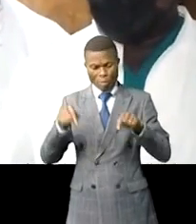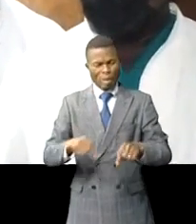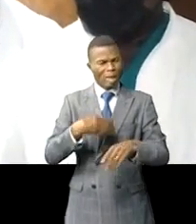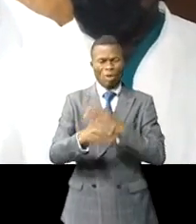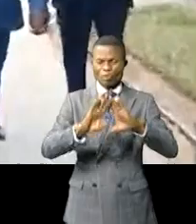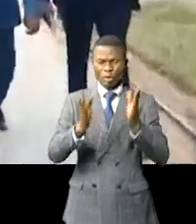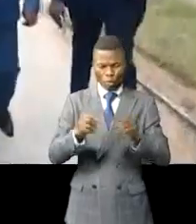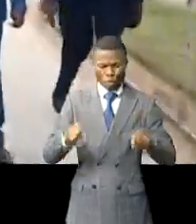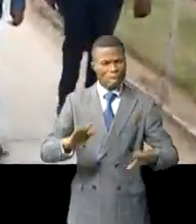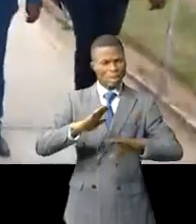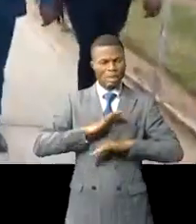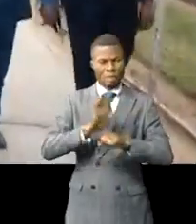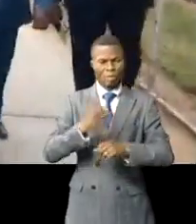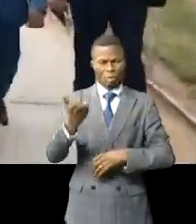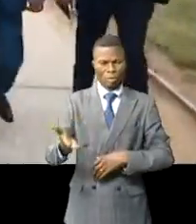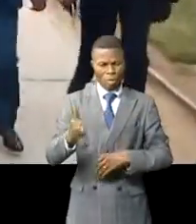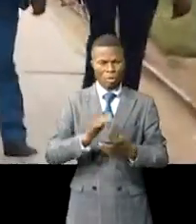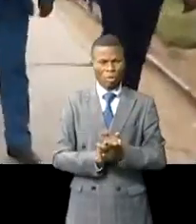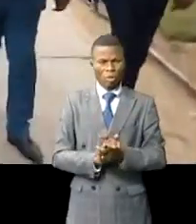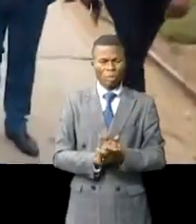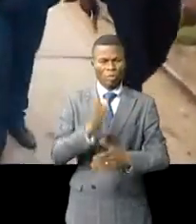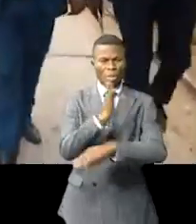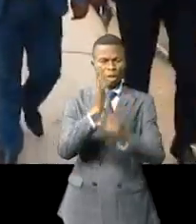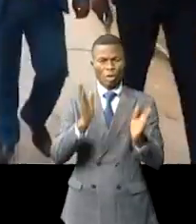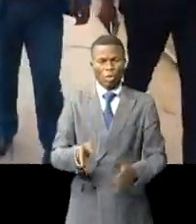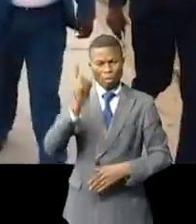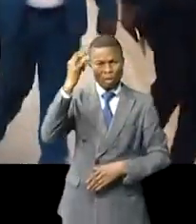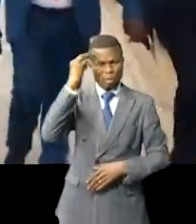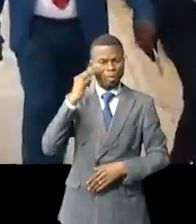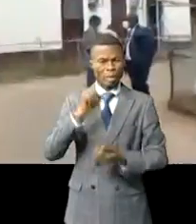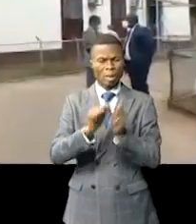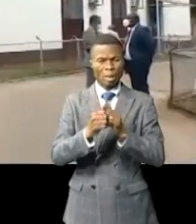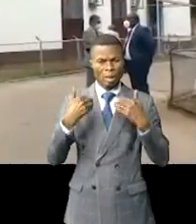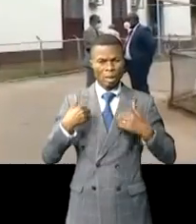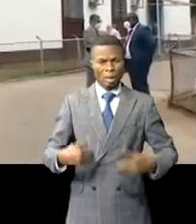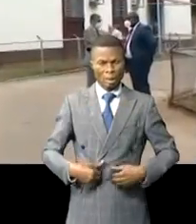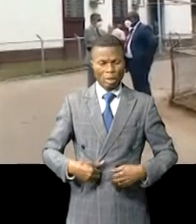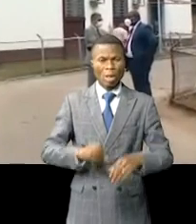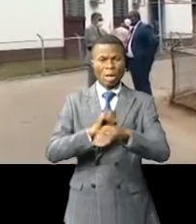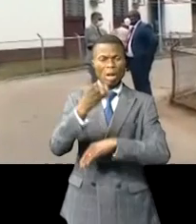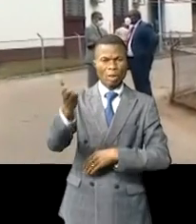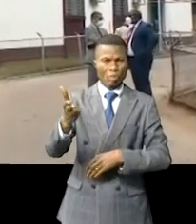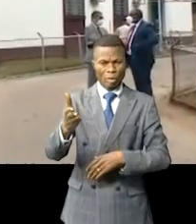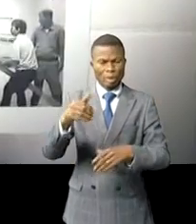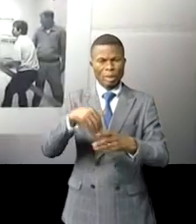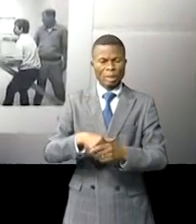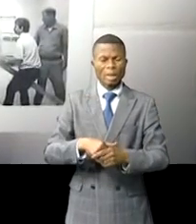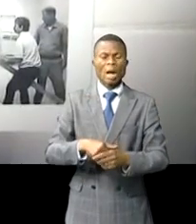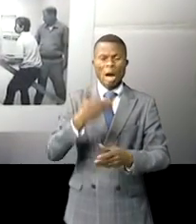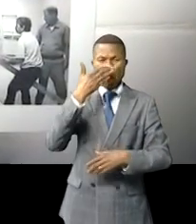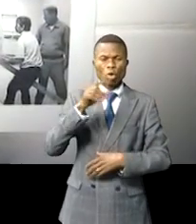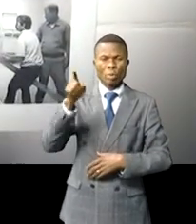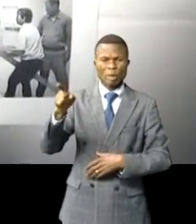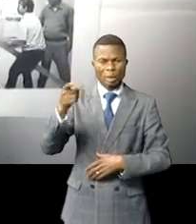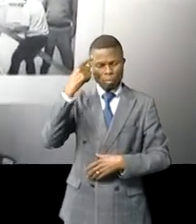sont satisfaits. Pascal Talacha, conseiller du Premier ministre en matière de la santé, a été dépêché par les chefs de l'exécutif national